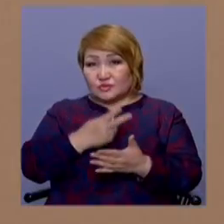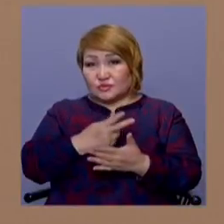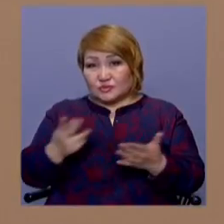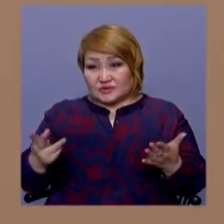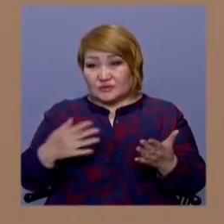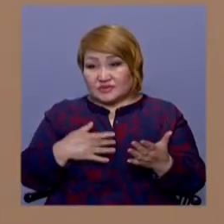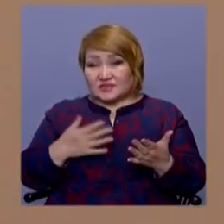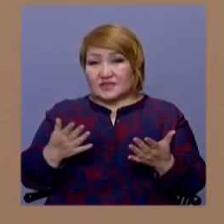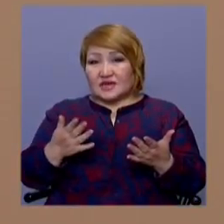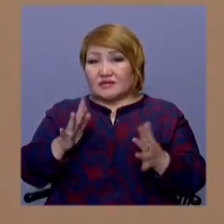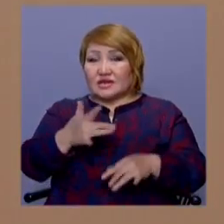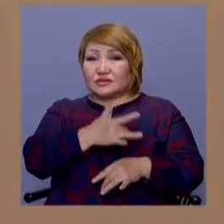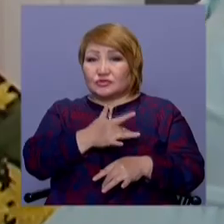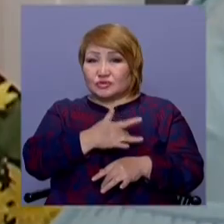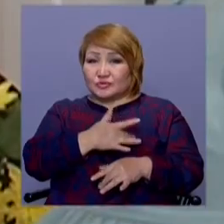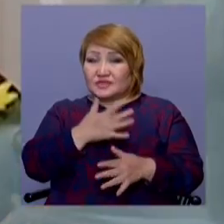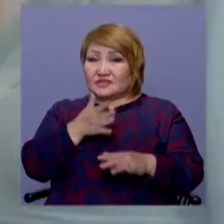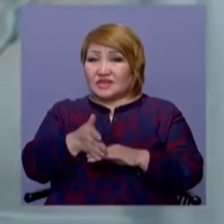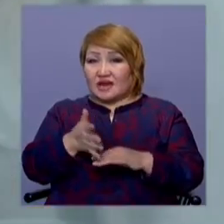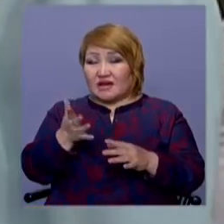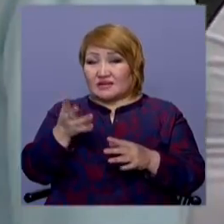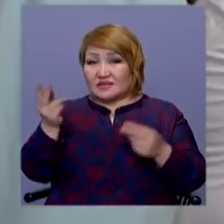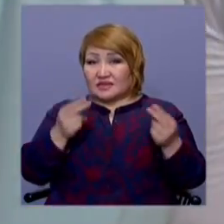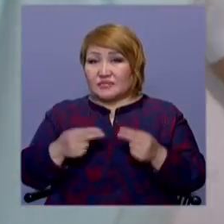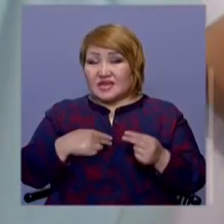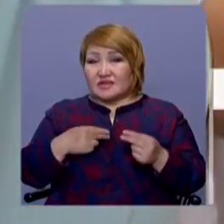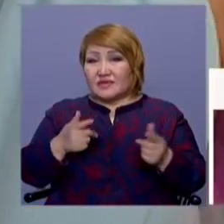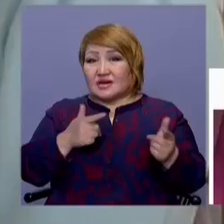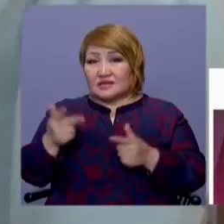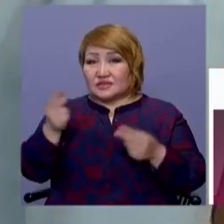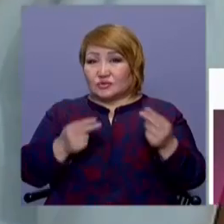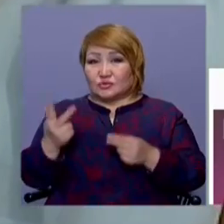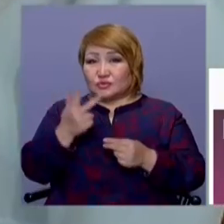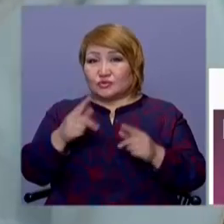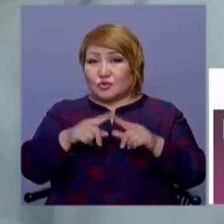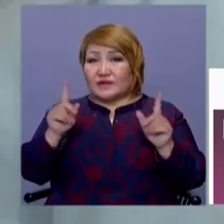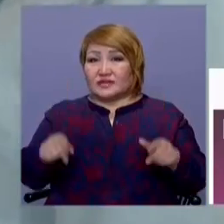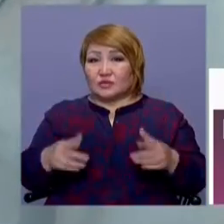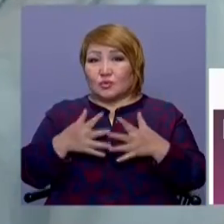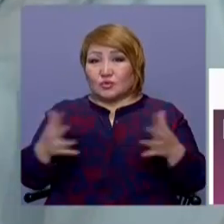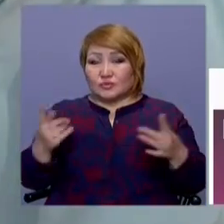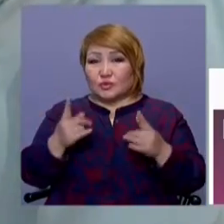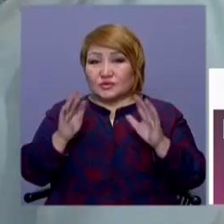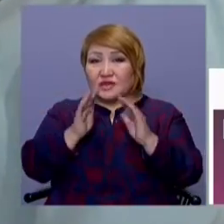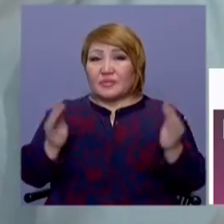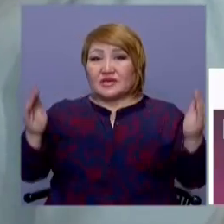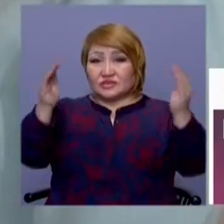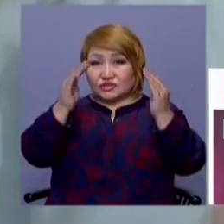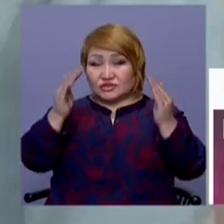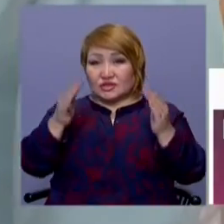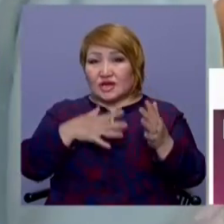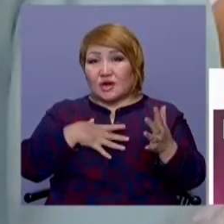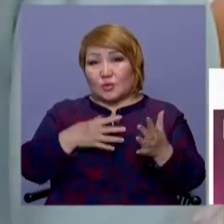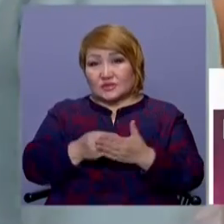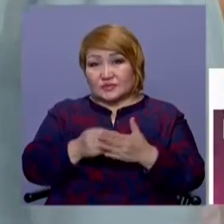бәрі менің тек жүрегімнен шығады. Менің жасаған үлкен картинкелерім үшеуі, сүгіреттің біреуі мешіт, өзіміздің әрине баста